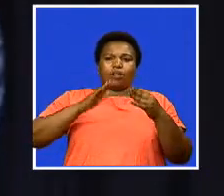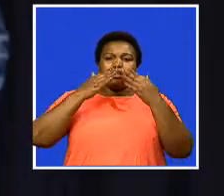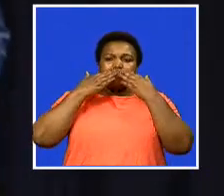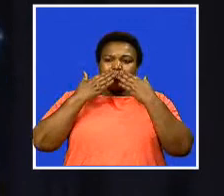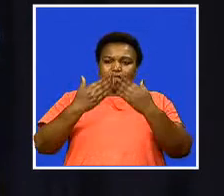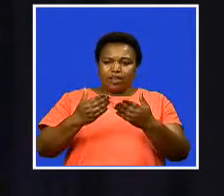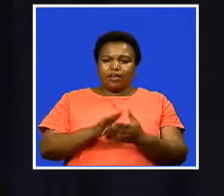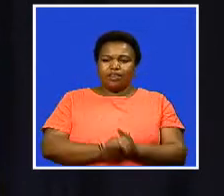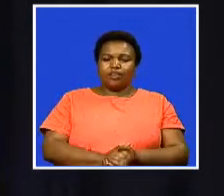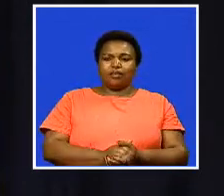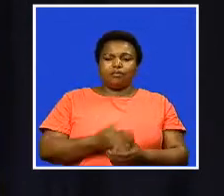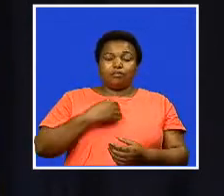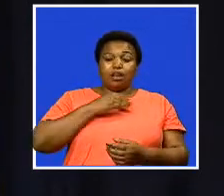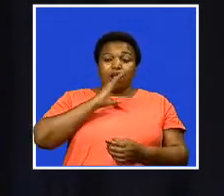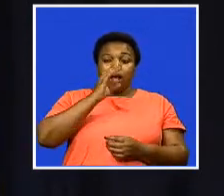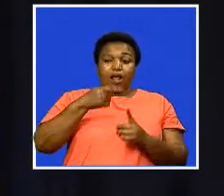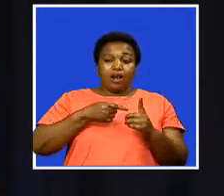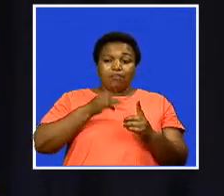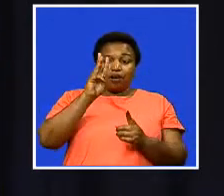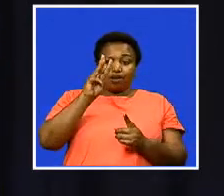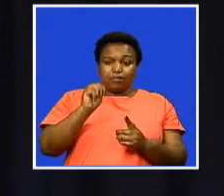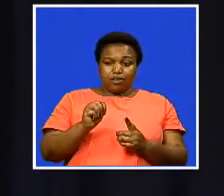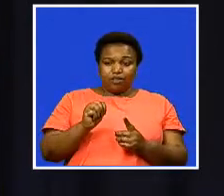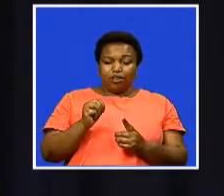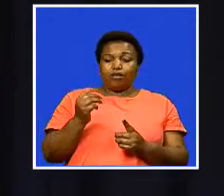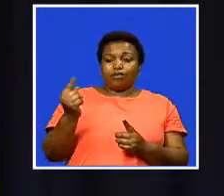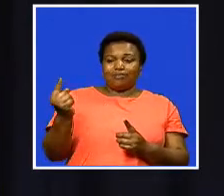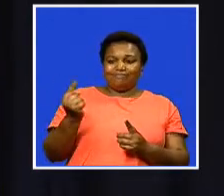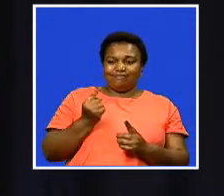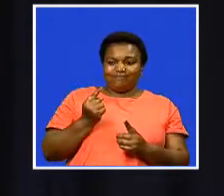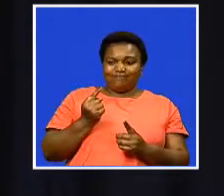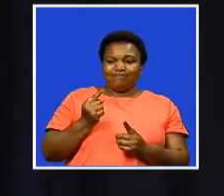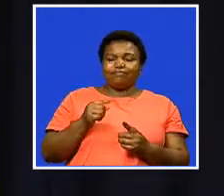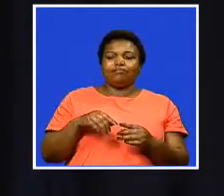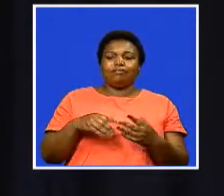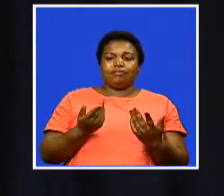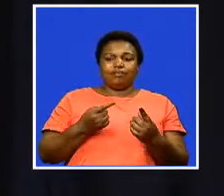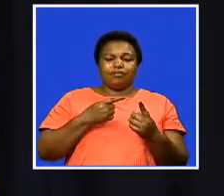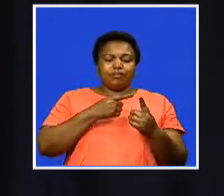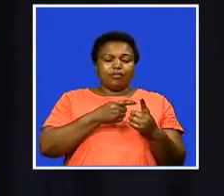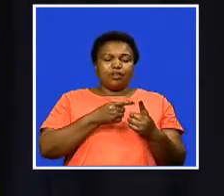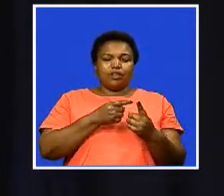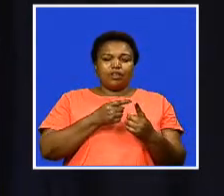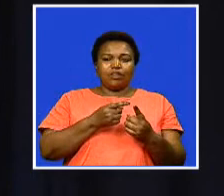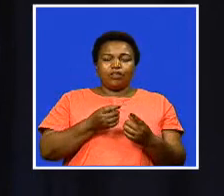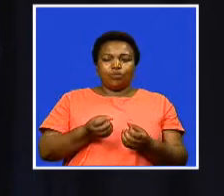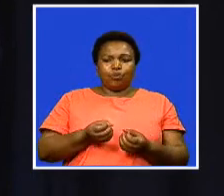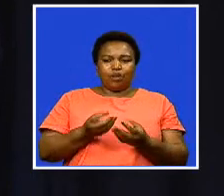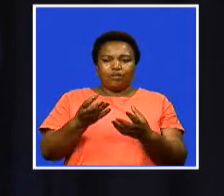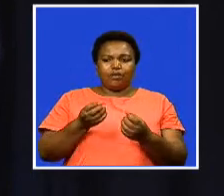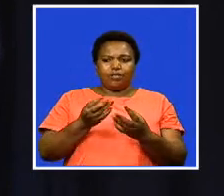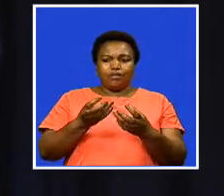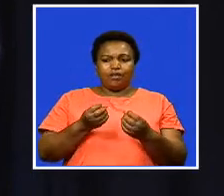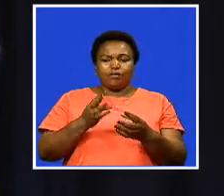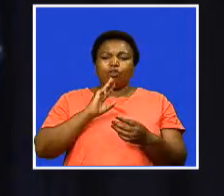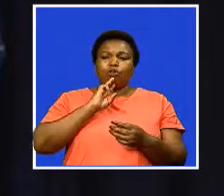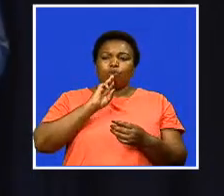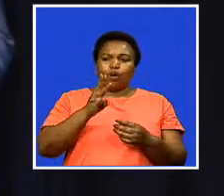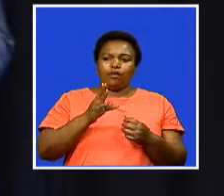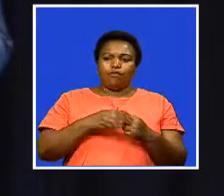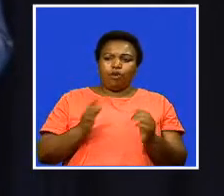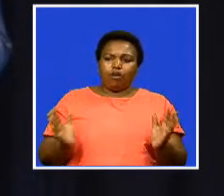ukucela nawe ukuthi utengala uto si nike mavu